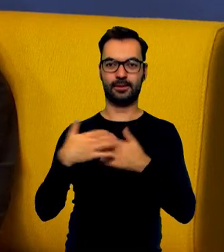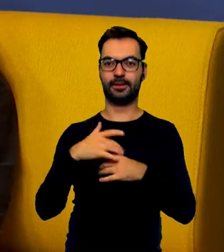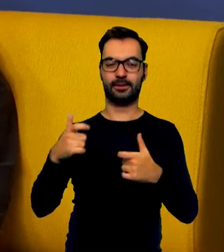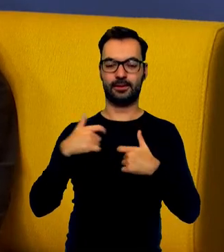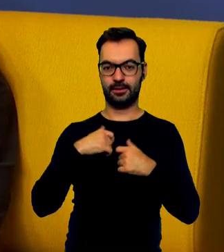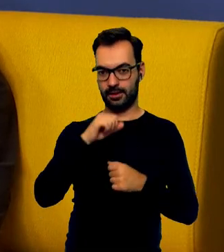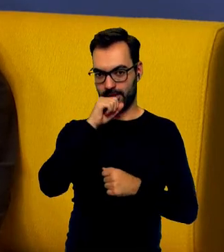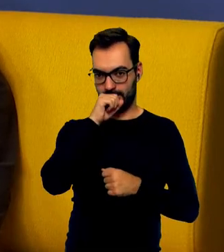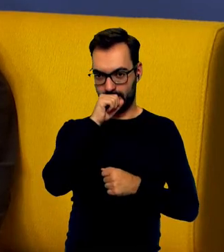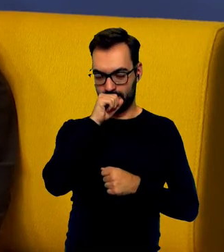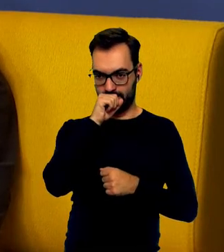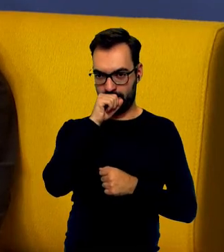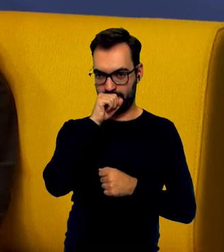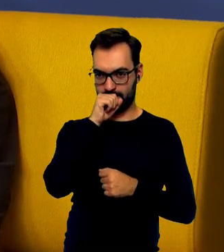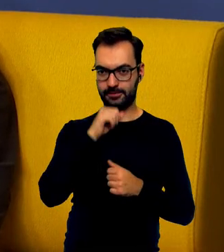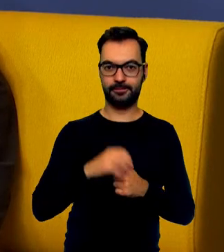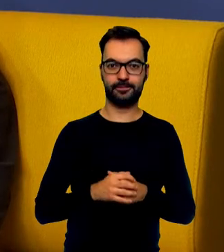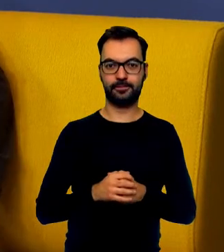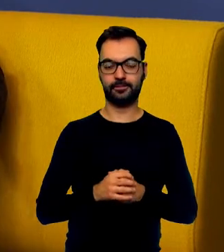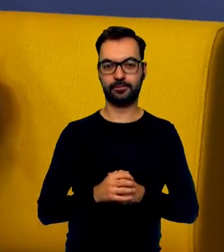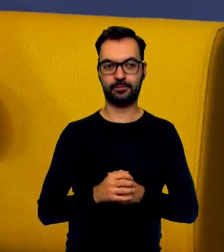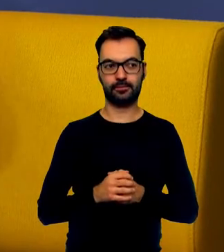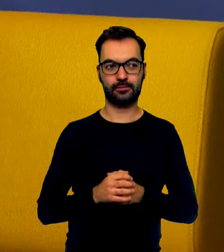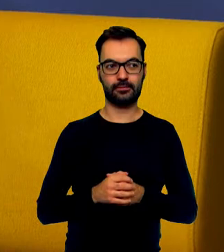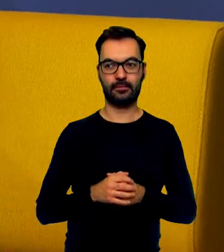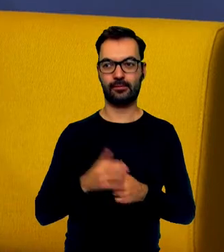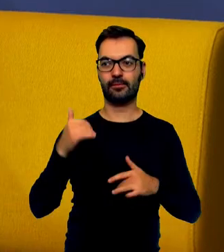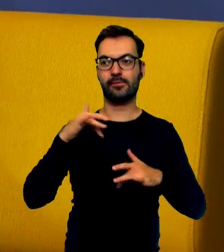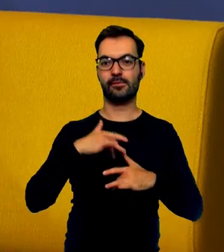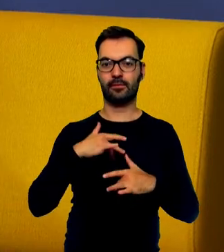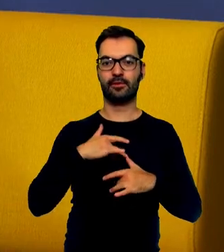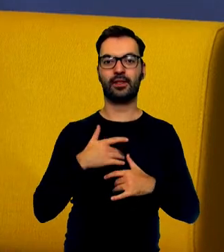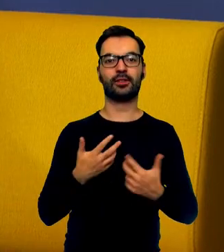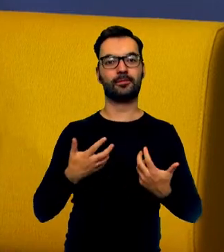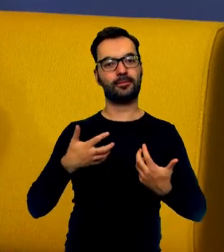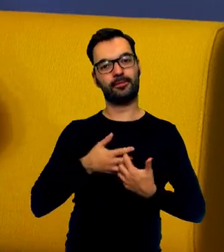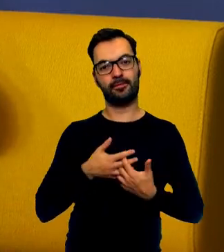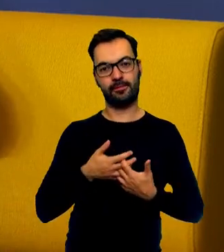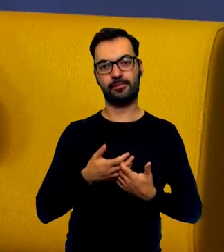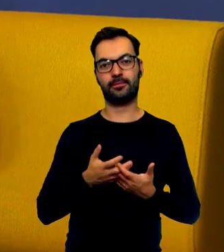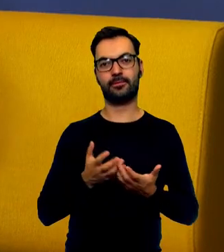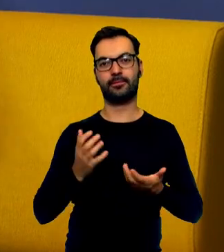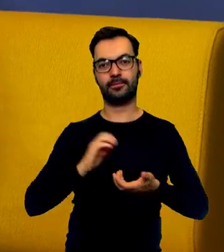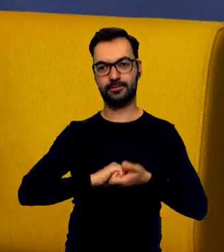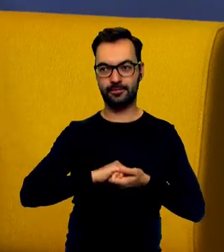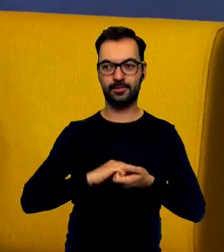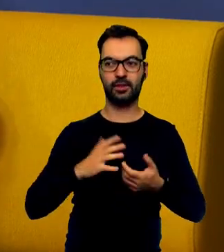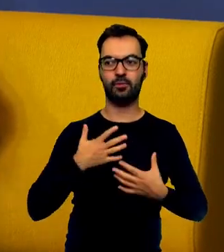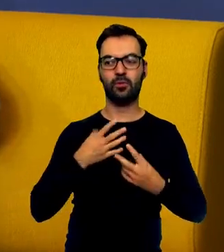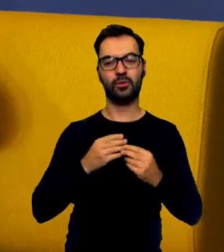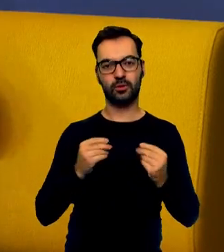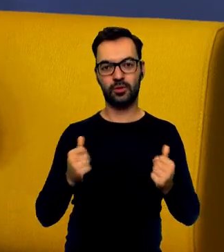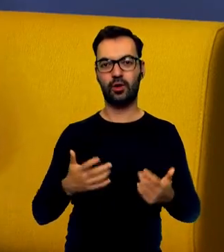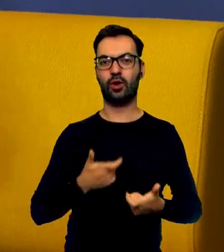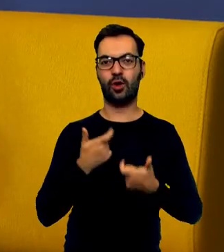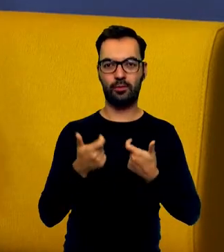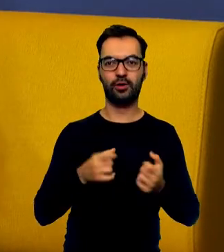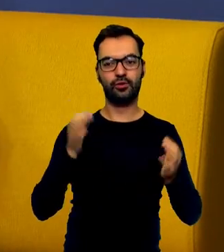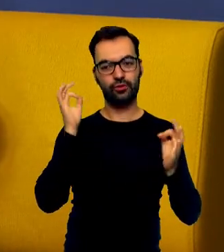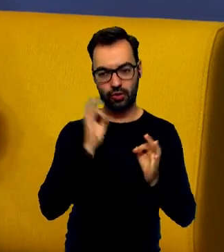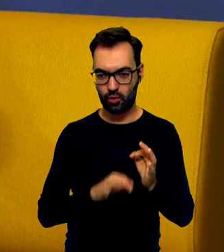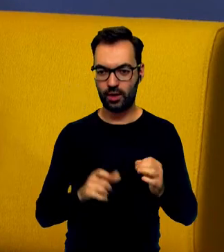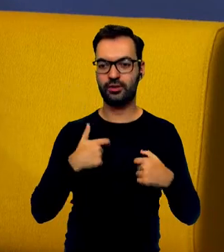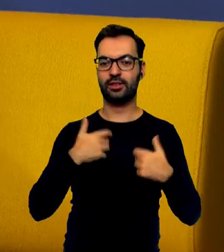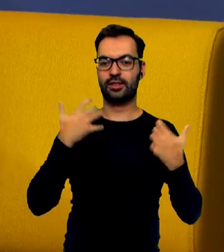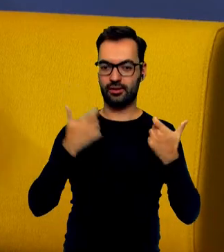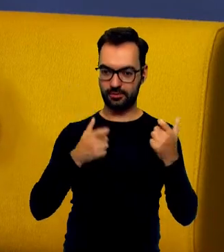czy sugerującego w każdym razie, że stan wewnętrznej spójności, takiego poczucia, że robi się właśnie dokładnie